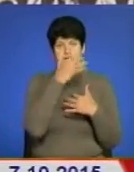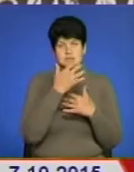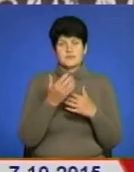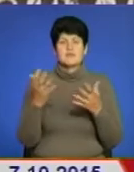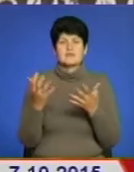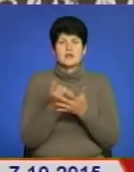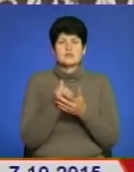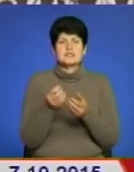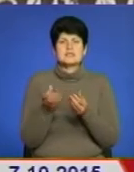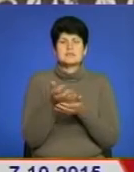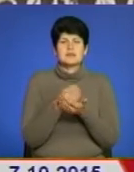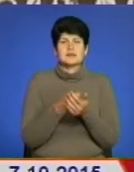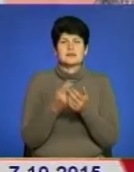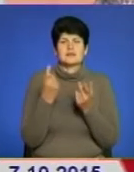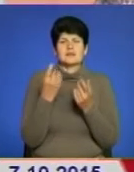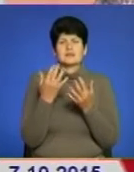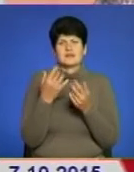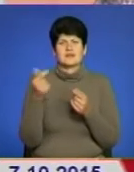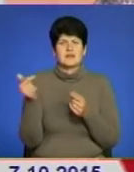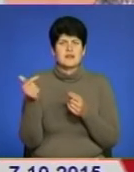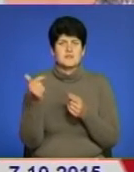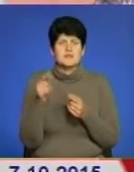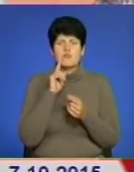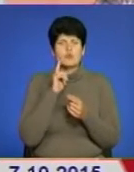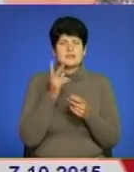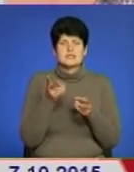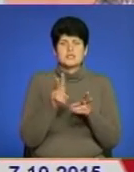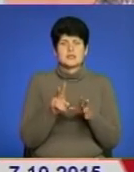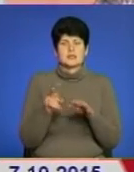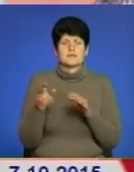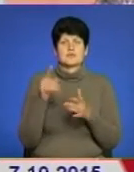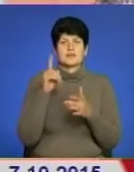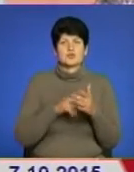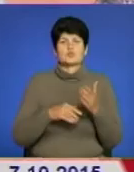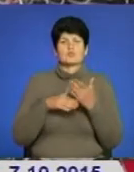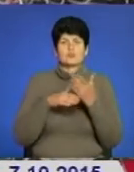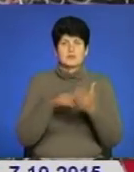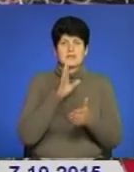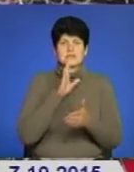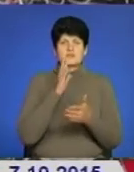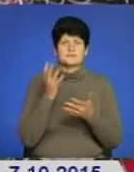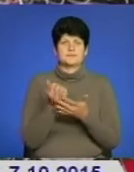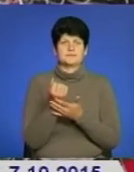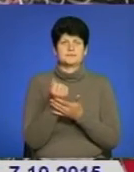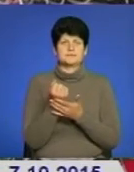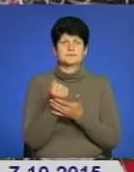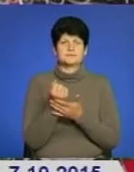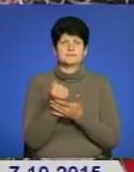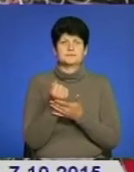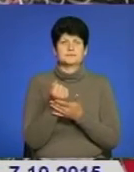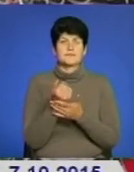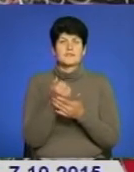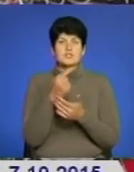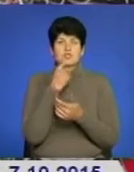зібрати вдалося лише кілька сотень гривень, молодь не покидає надії, що допомогти дівчині таки вдасться. Від